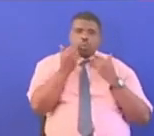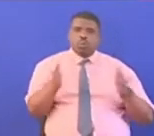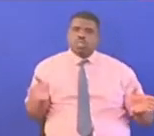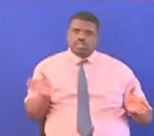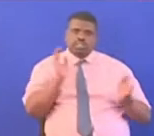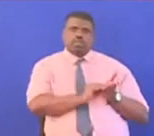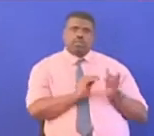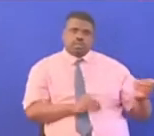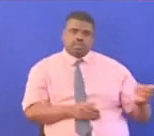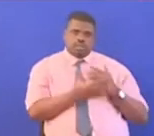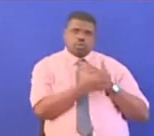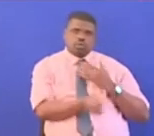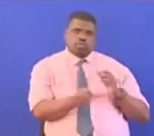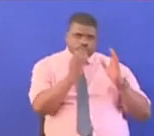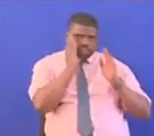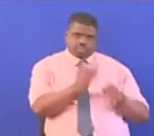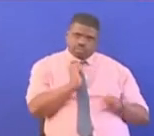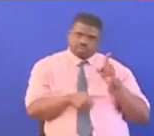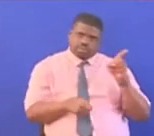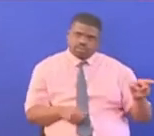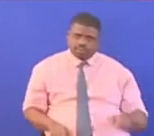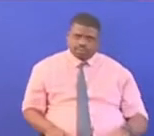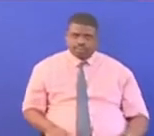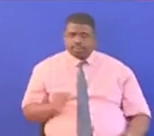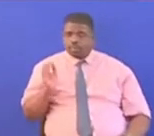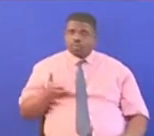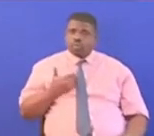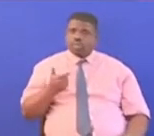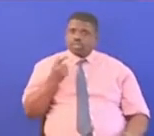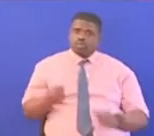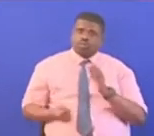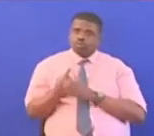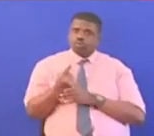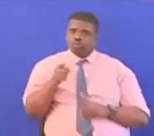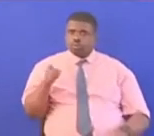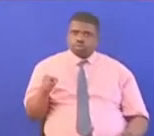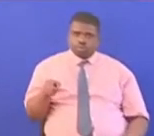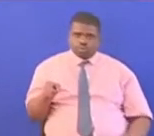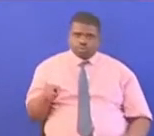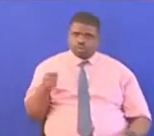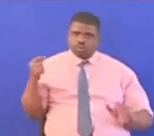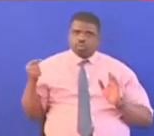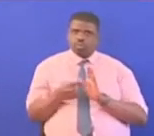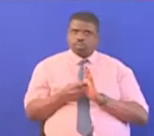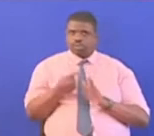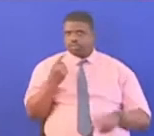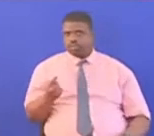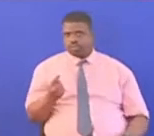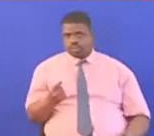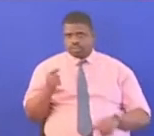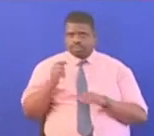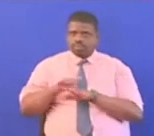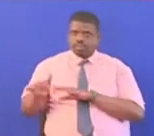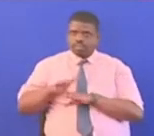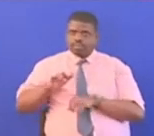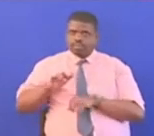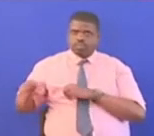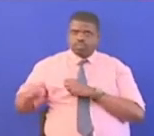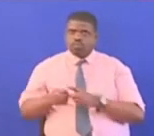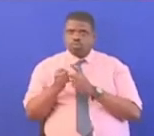kabisa, na naomba ninukuu Mheshimiwa Speaker. Unatakiwa kutoka kwenye, natangaza tu point moja ambayo ndio inaleta mgogoro na ndio jiwe